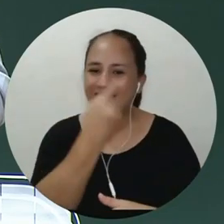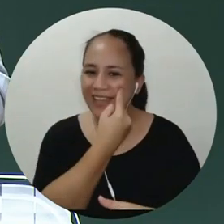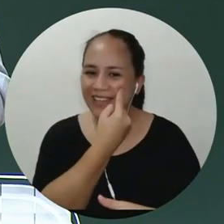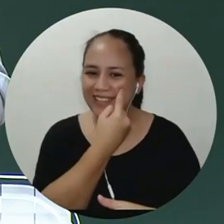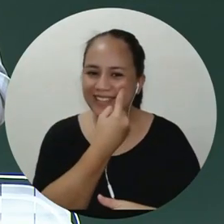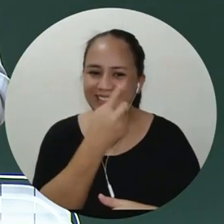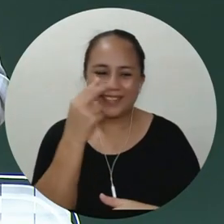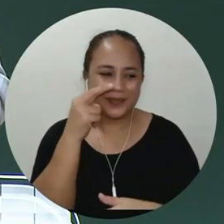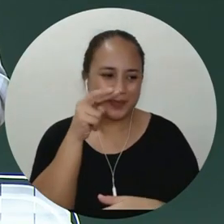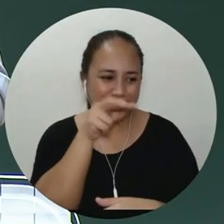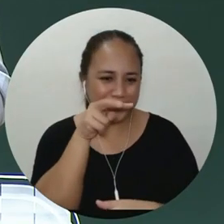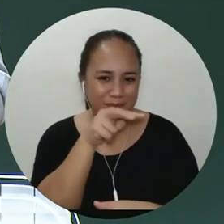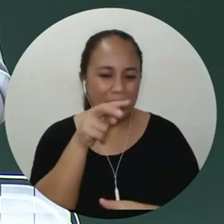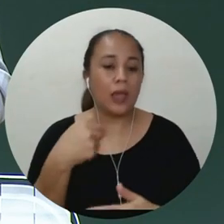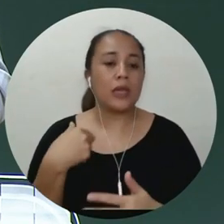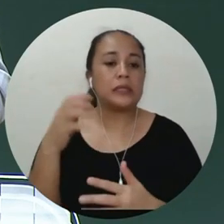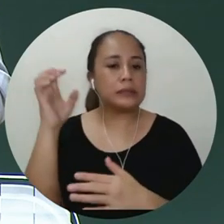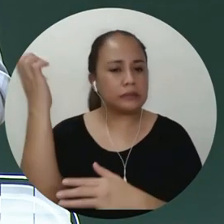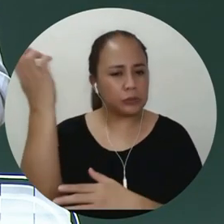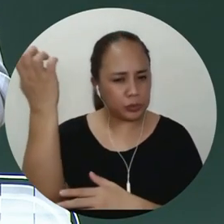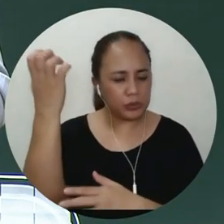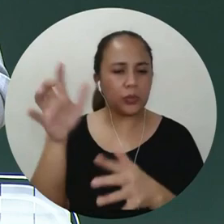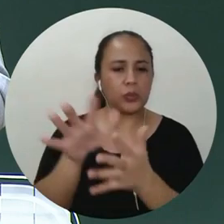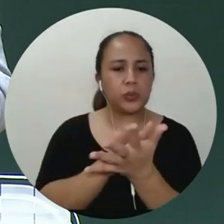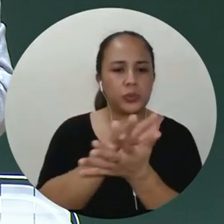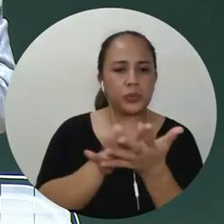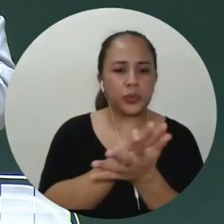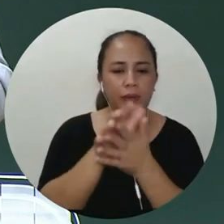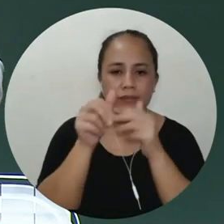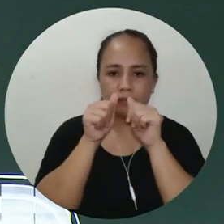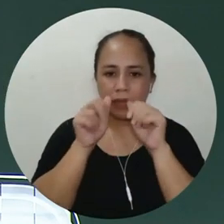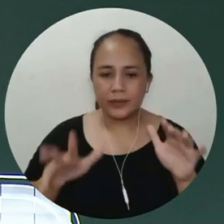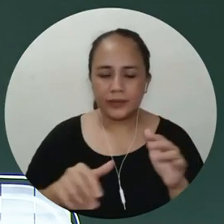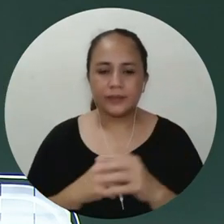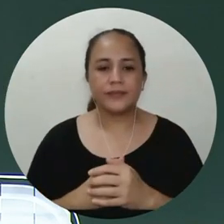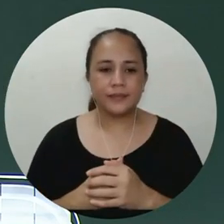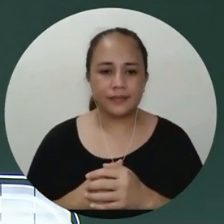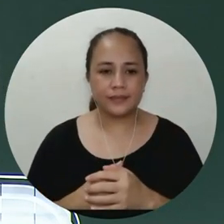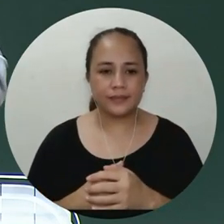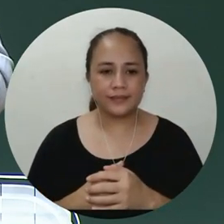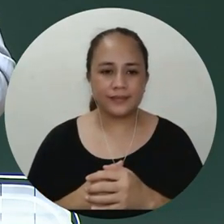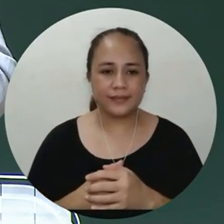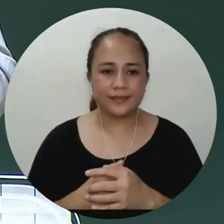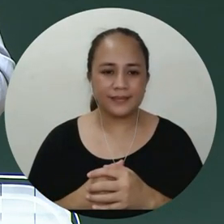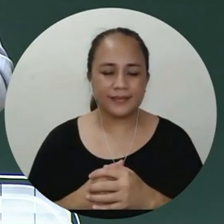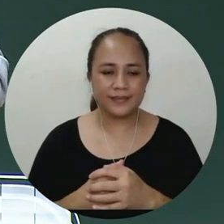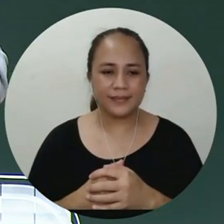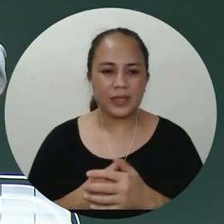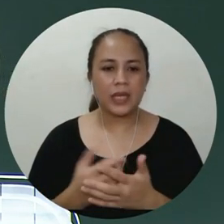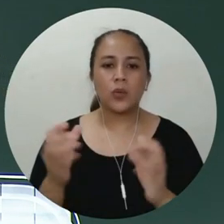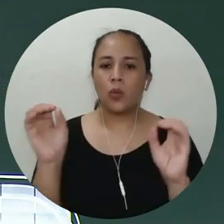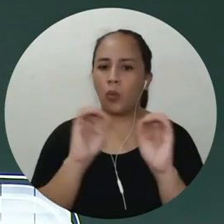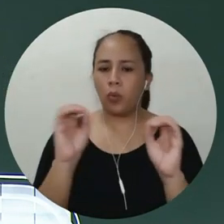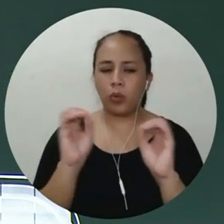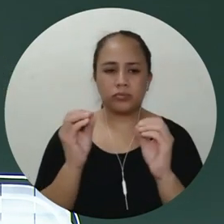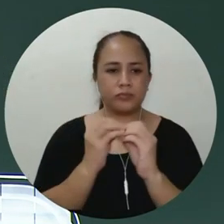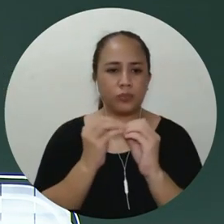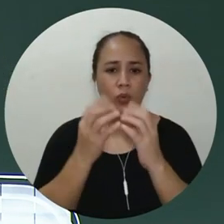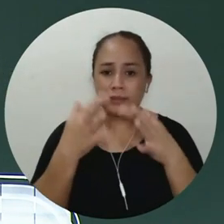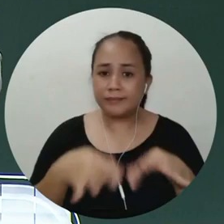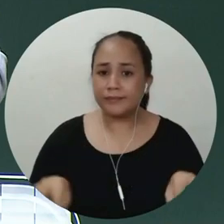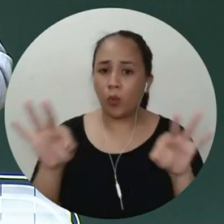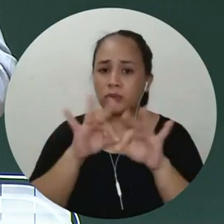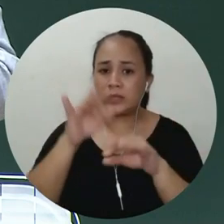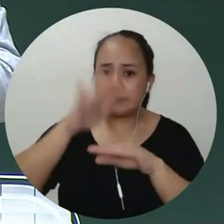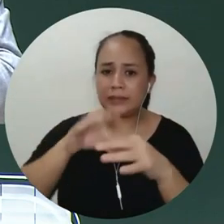So evangelism is a combined blessing. 여러분이 생명 살리는 것만큼 귀한 게 어디 있어요? There's nothing even more precious than saving lives and souls.